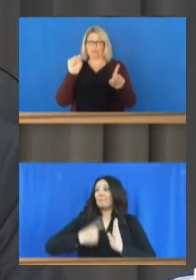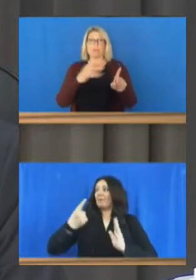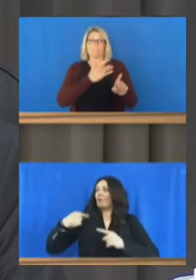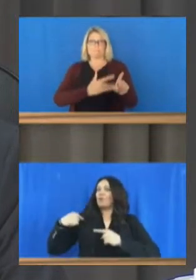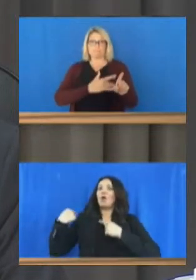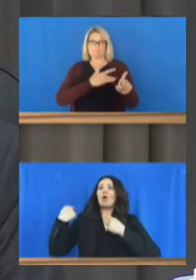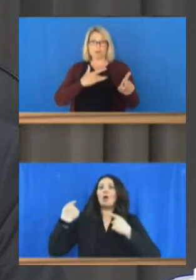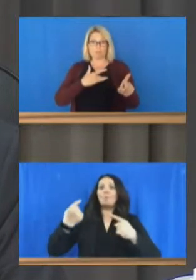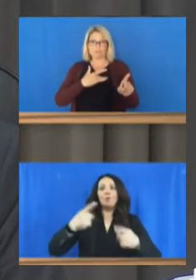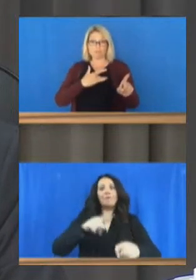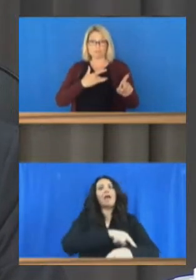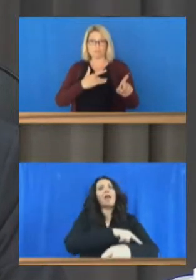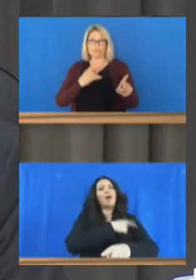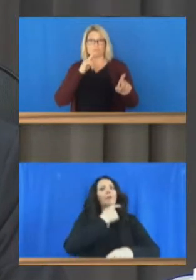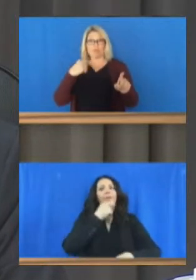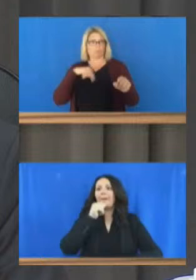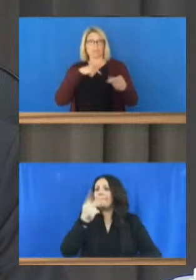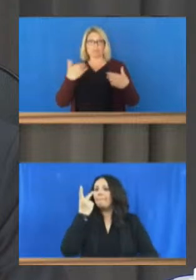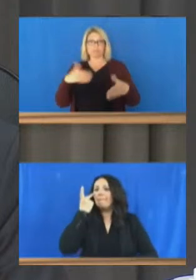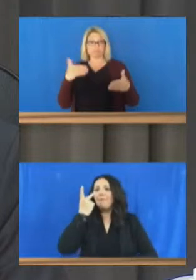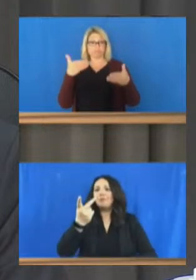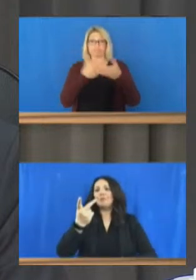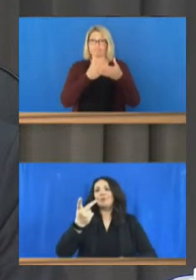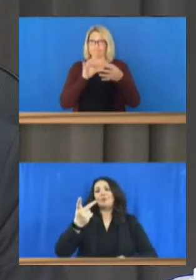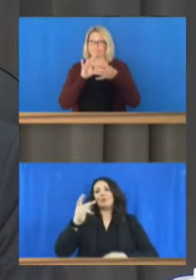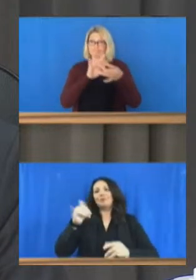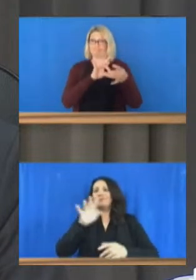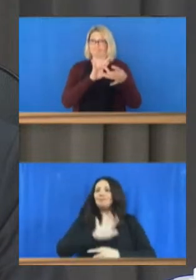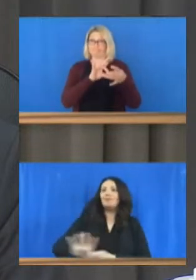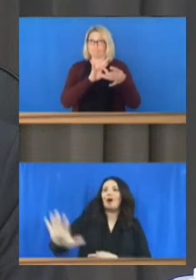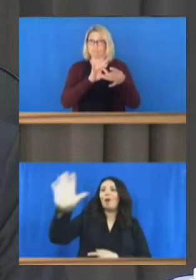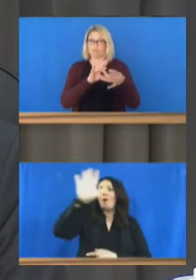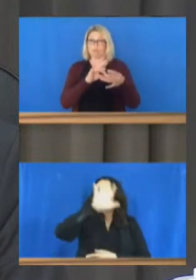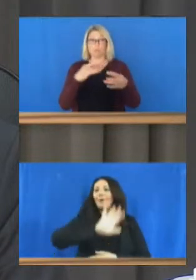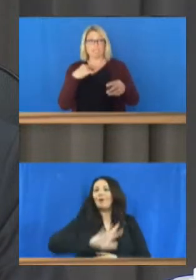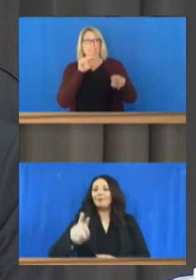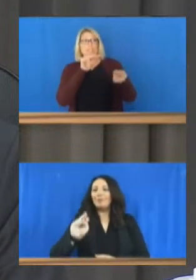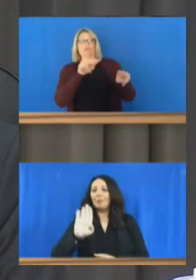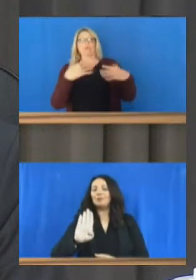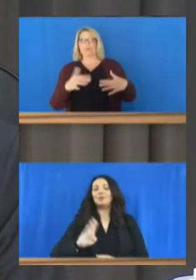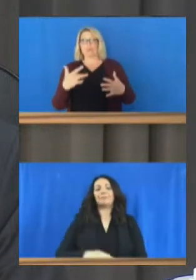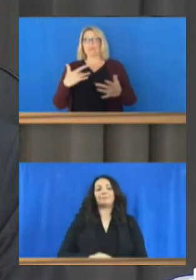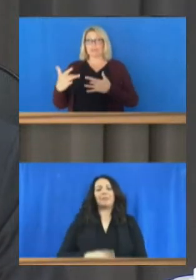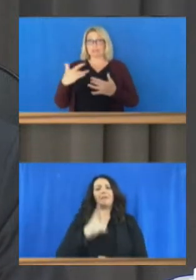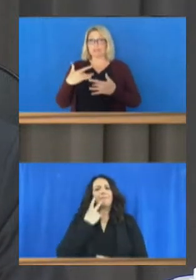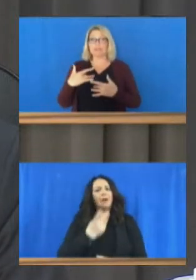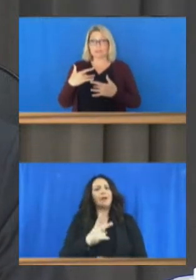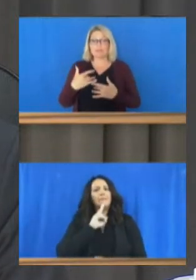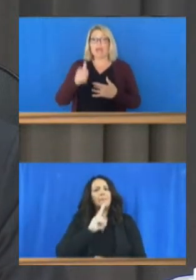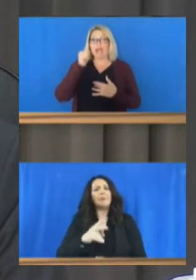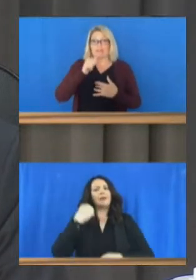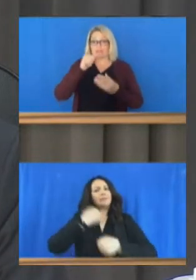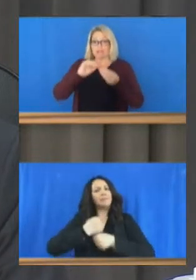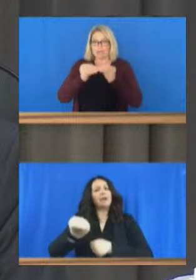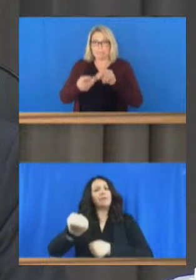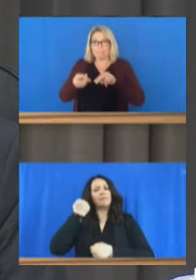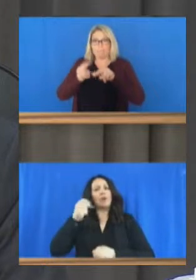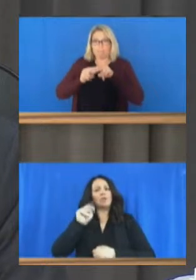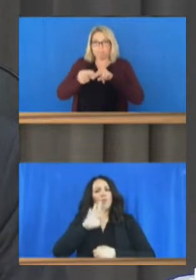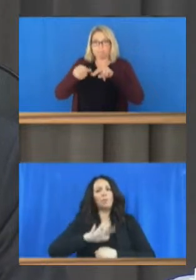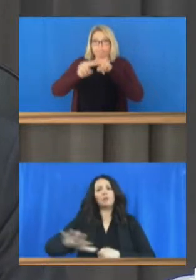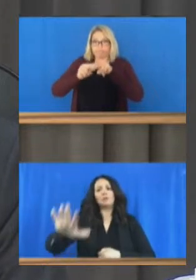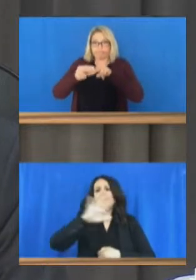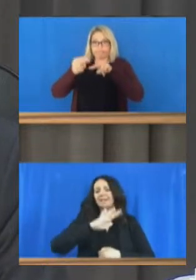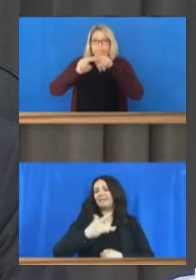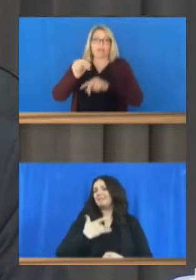La plupart d'entre nous connaissons des personnes qui sont directement touchées, car de nombreux Néo-Brunswickois ont de la famille et